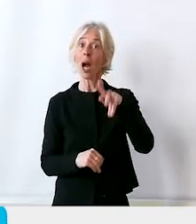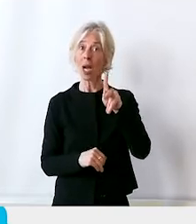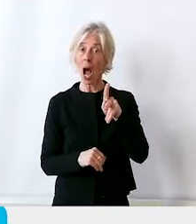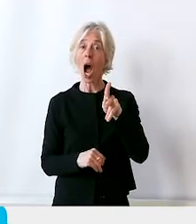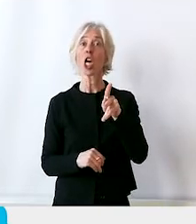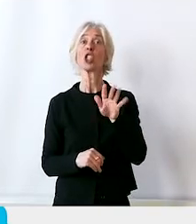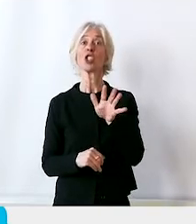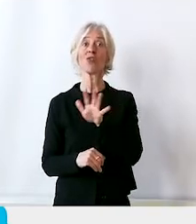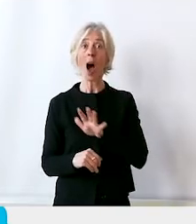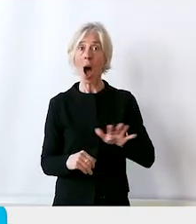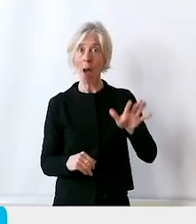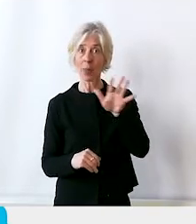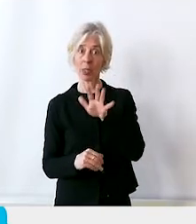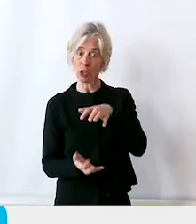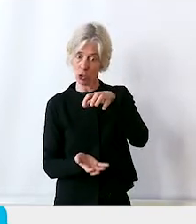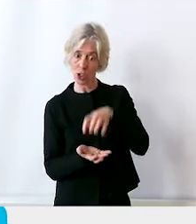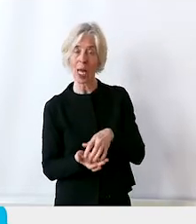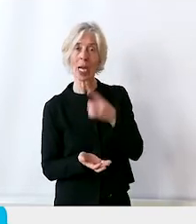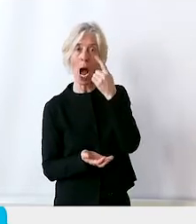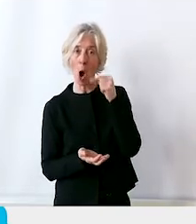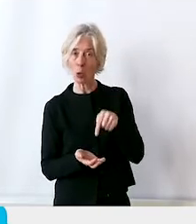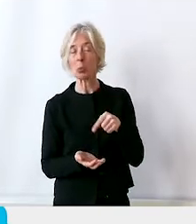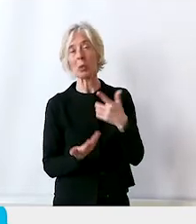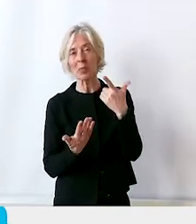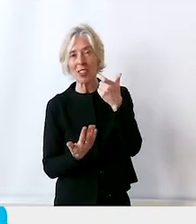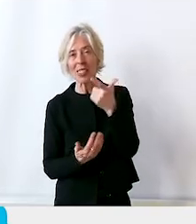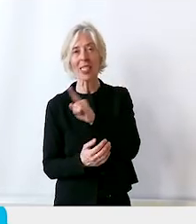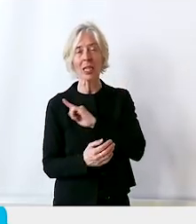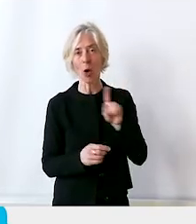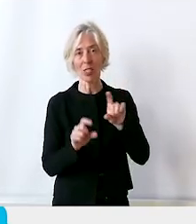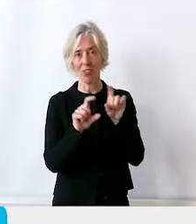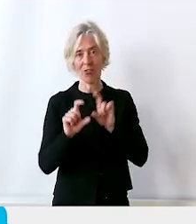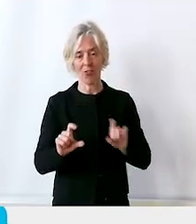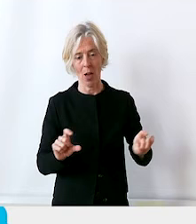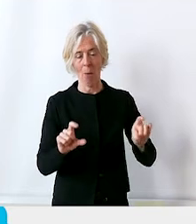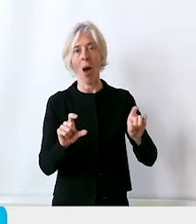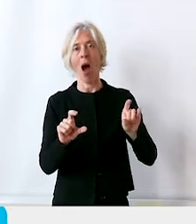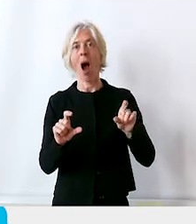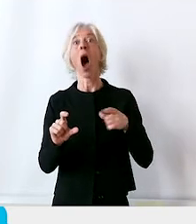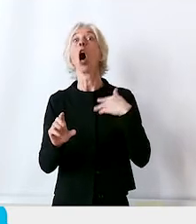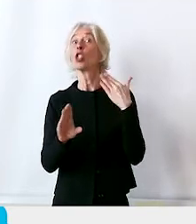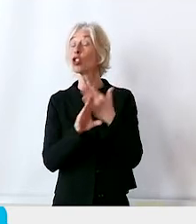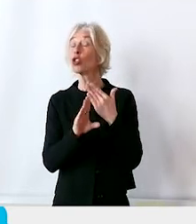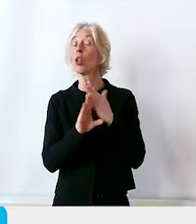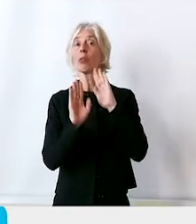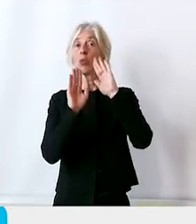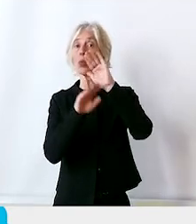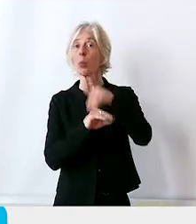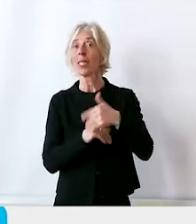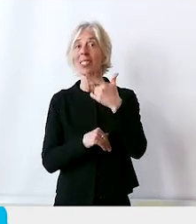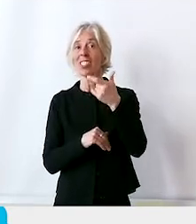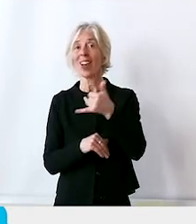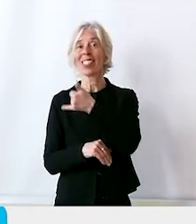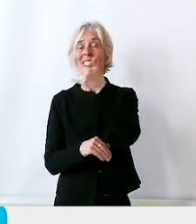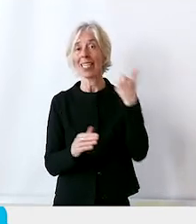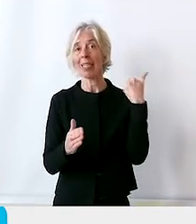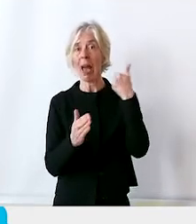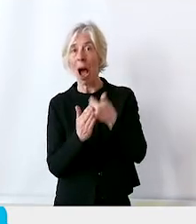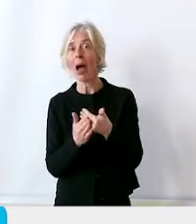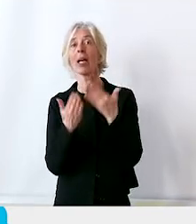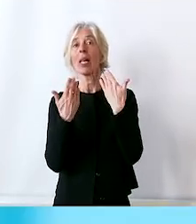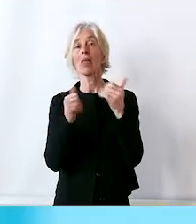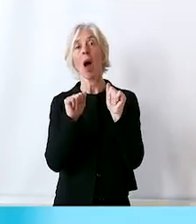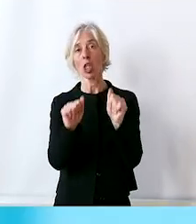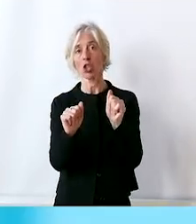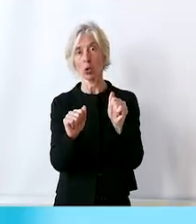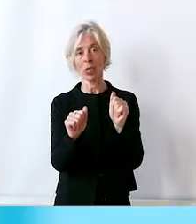Unternehmen am Standort Augsburg seit 2 Jahrzehnten für mehr Klimaschutz, Ressourcenschonung und Nachhaltigkeit